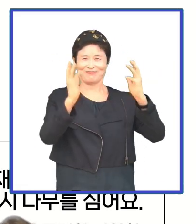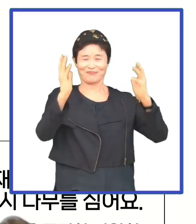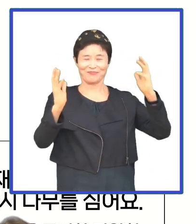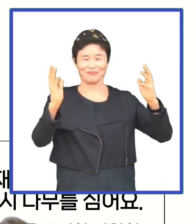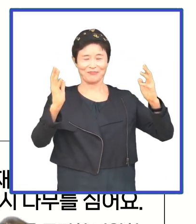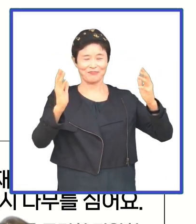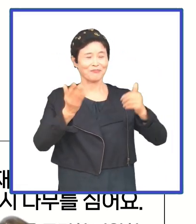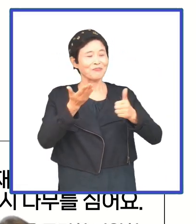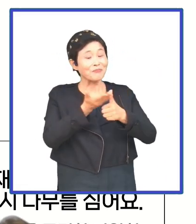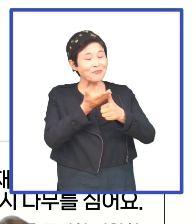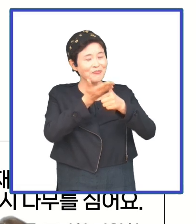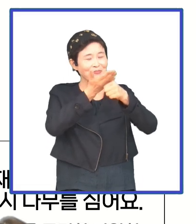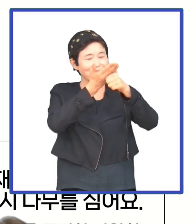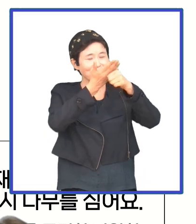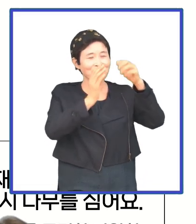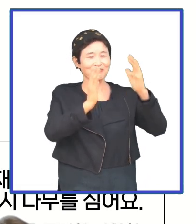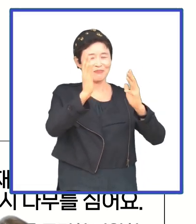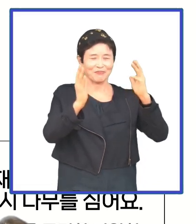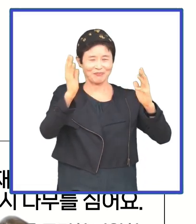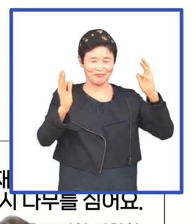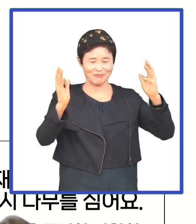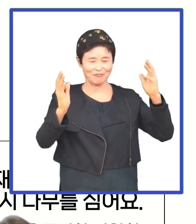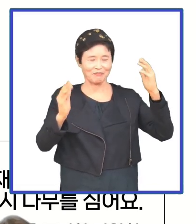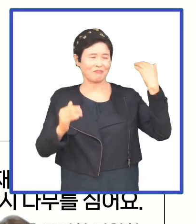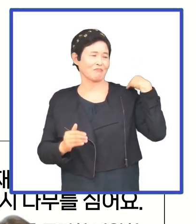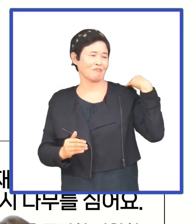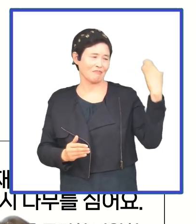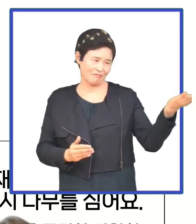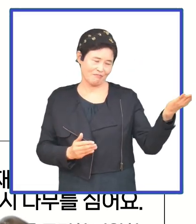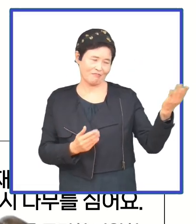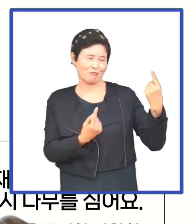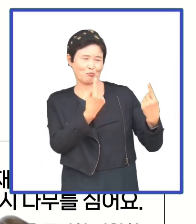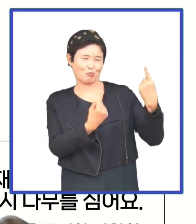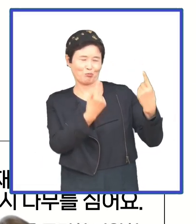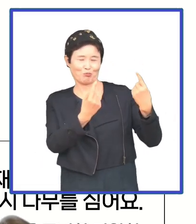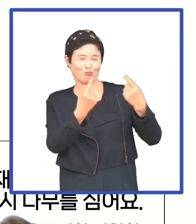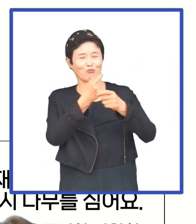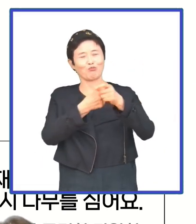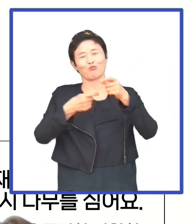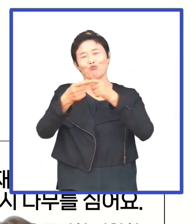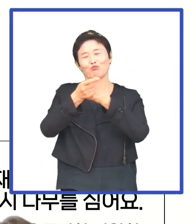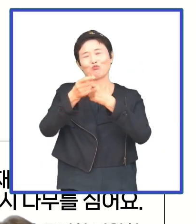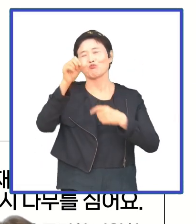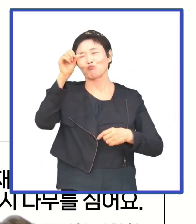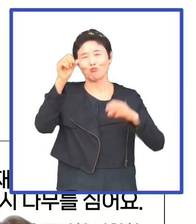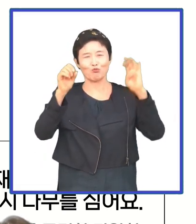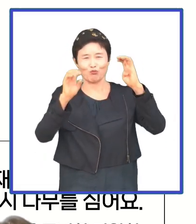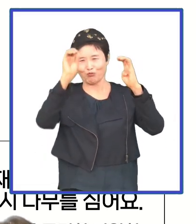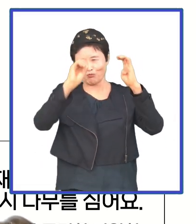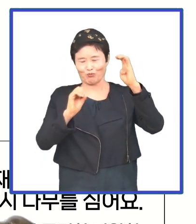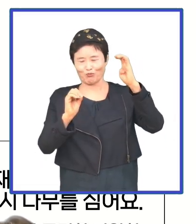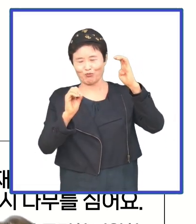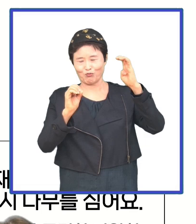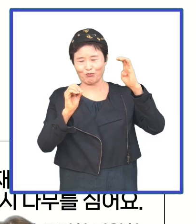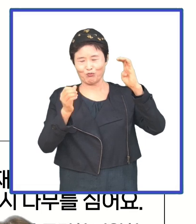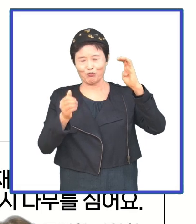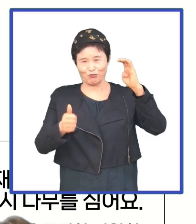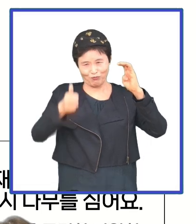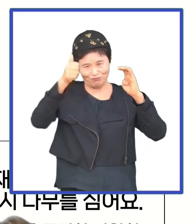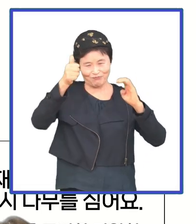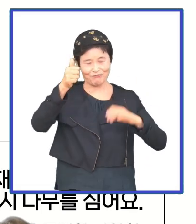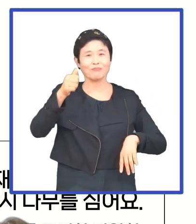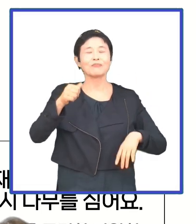되죠. 숲 가꾸기를 한 숲은 방치된 숲보다 탄소 흡수 능력이 무려 40%나 우수하다고